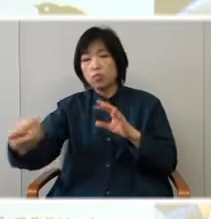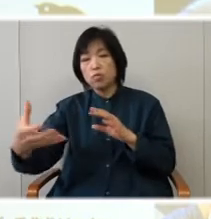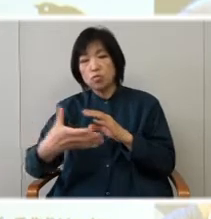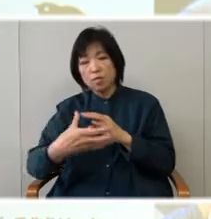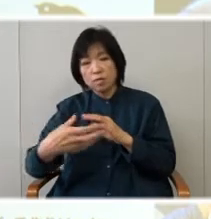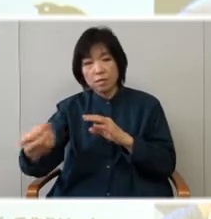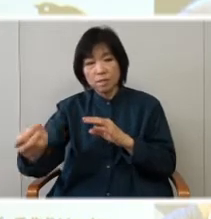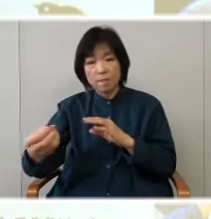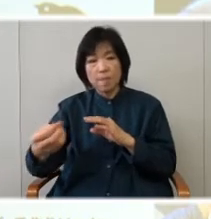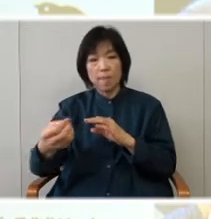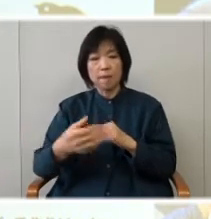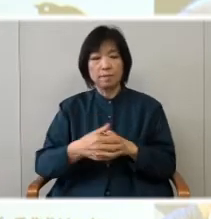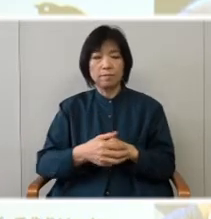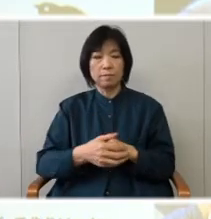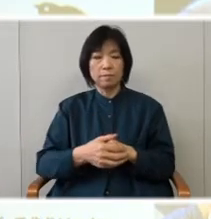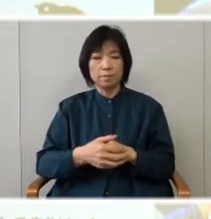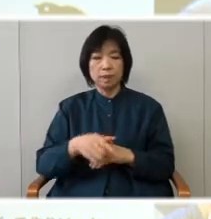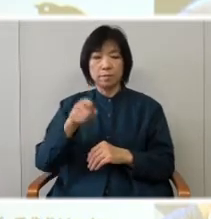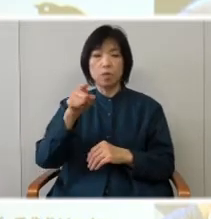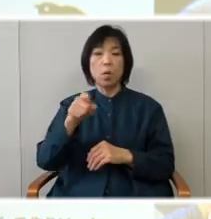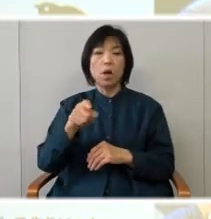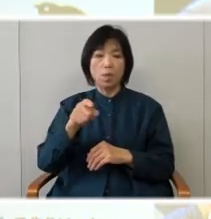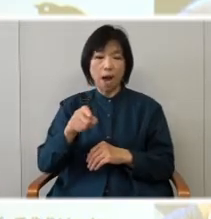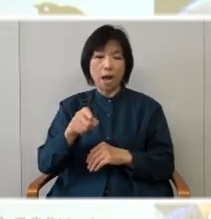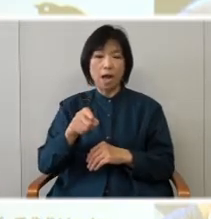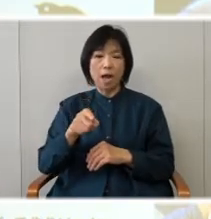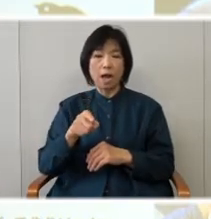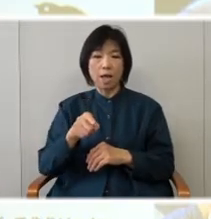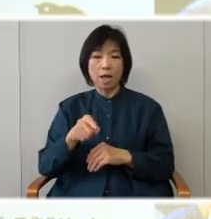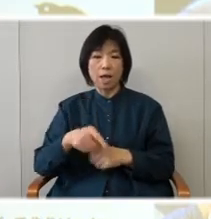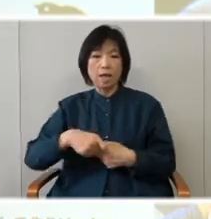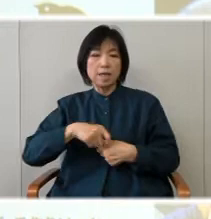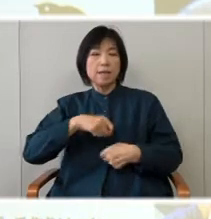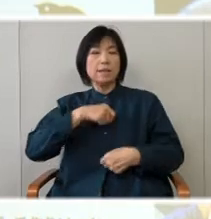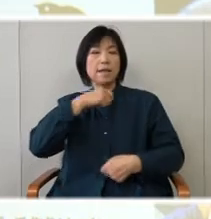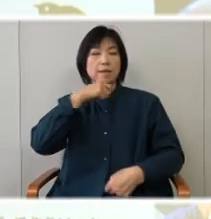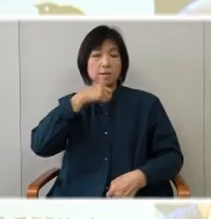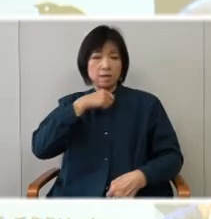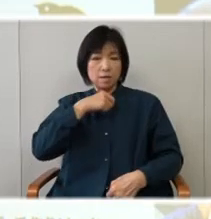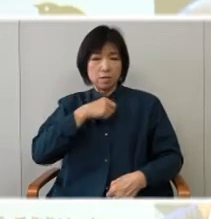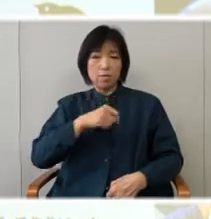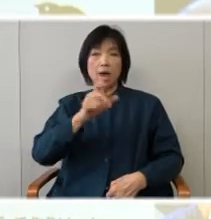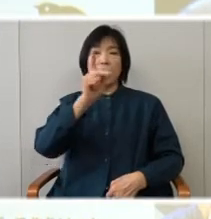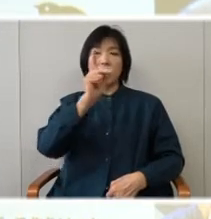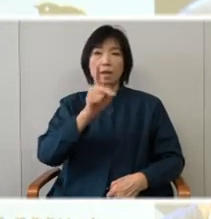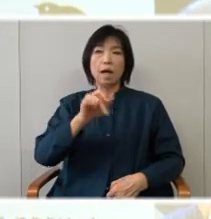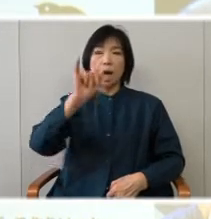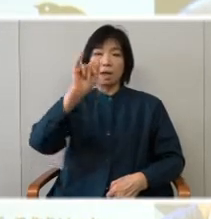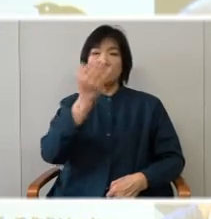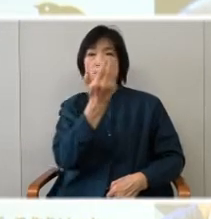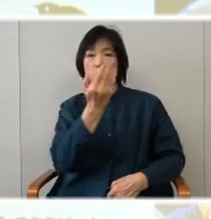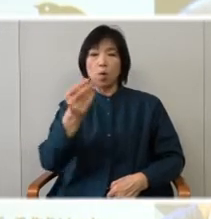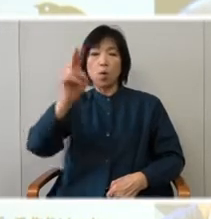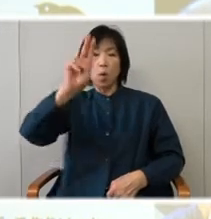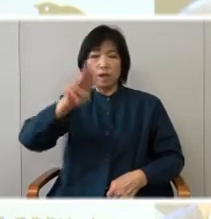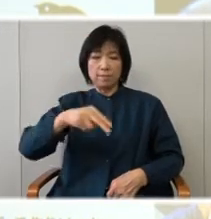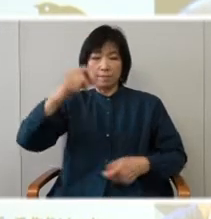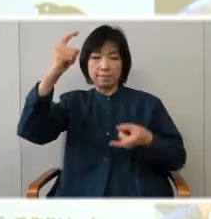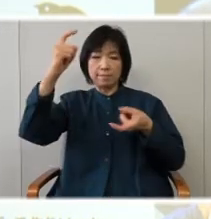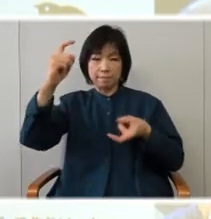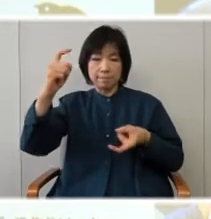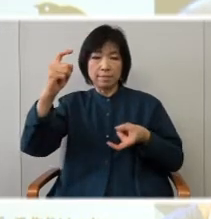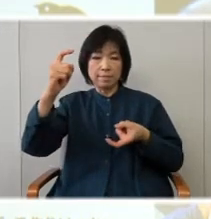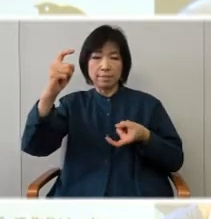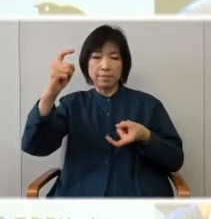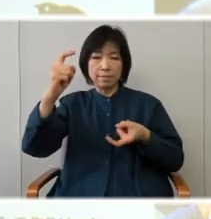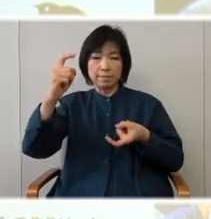ですね、これは正式には貝掘りということのようでありまして、